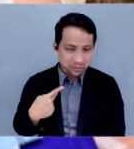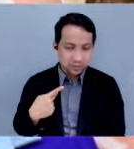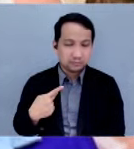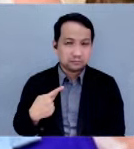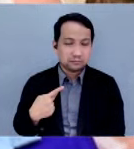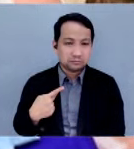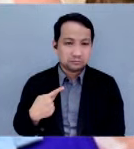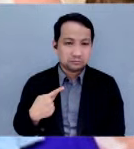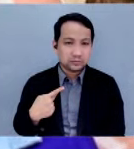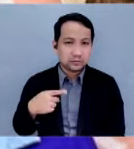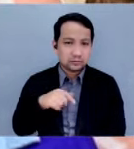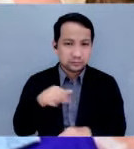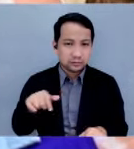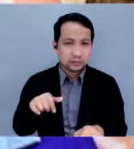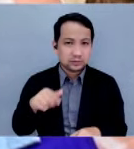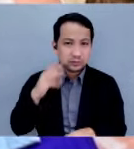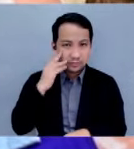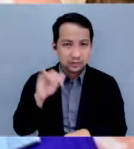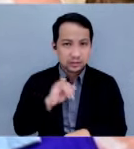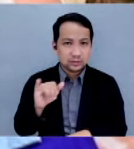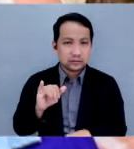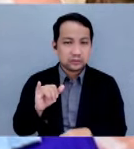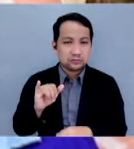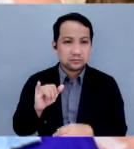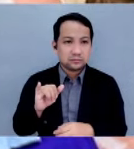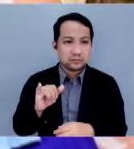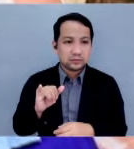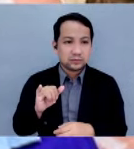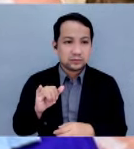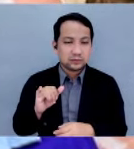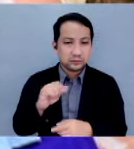nagkaroon ng kondisyon na karaya sa kanya.